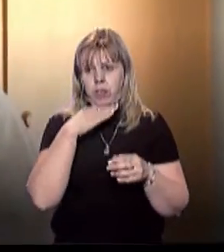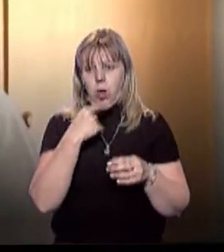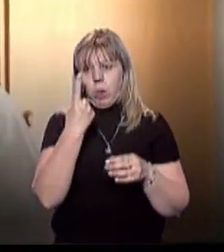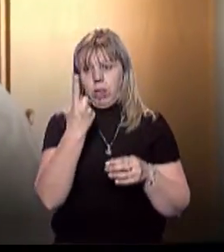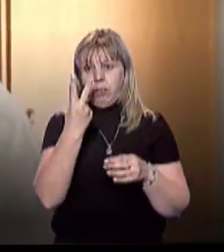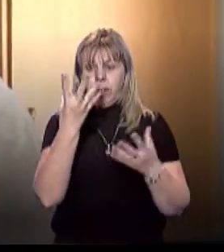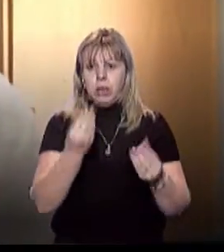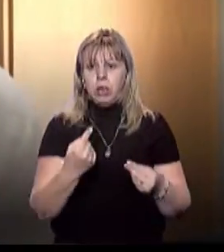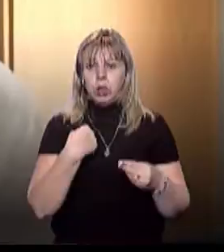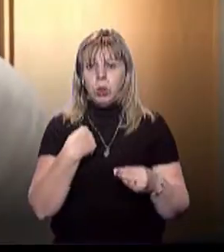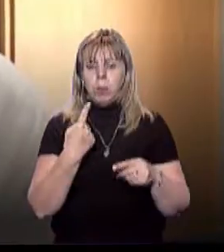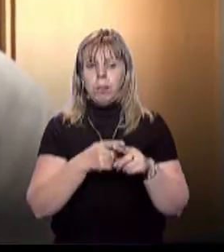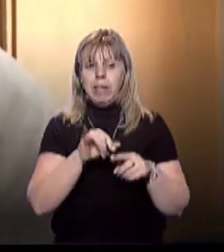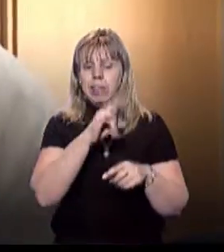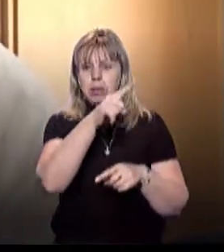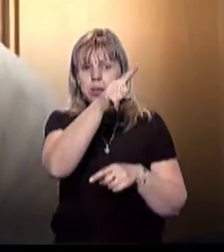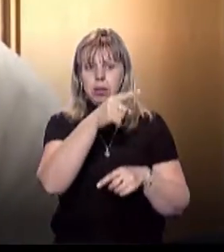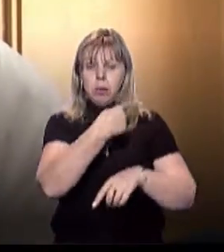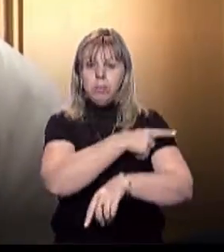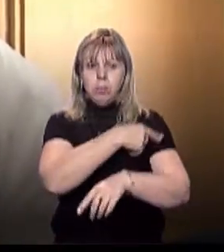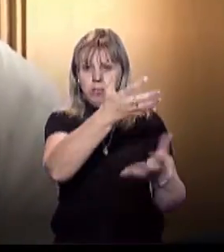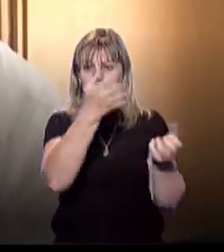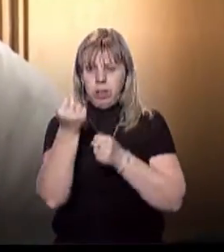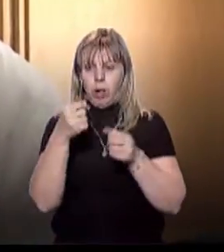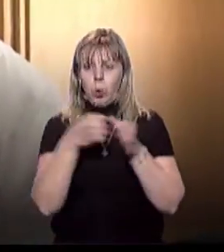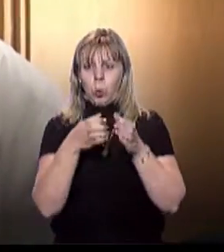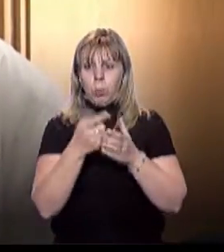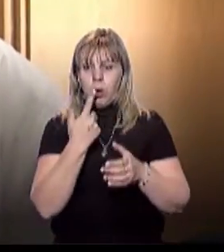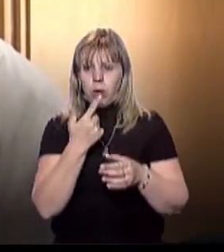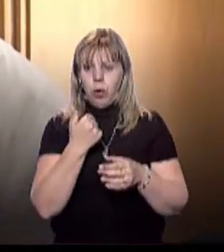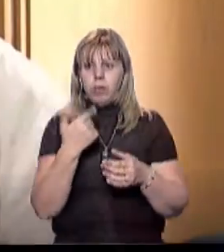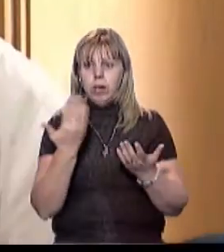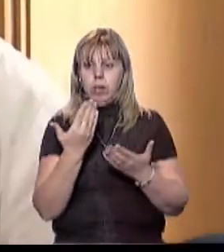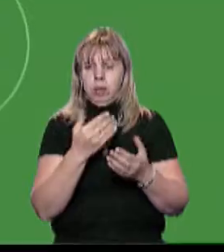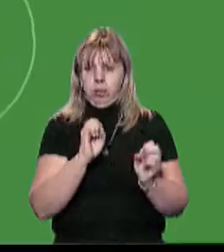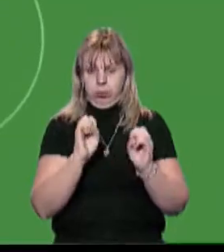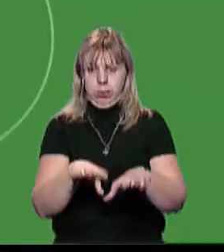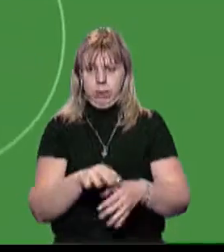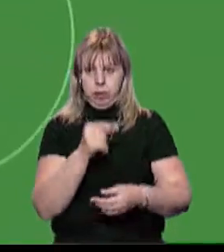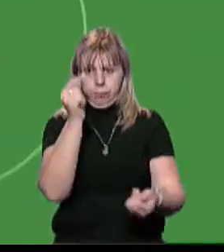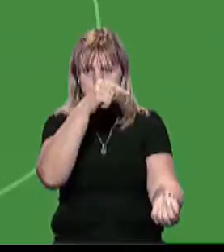1-2 дні, щоб ми від станції забрали ту необхідну групу крові і кількість крові, яка нам потрібна.